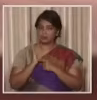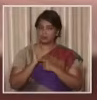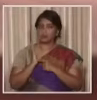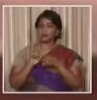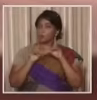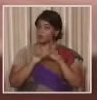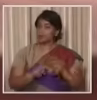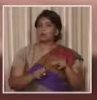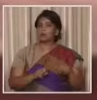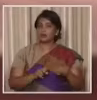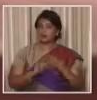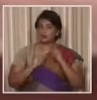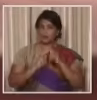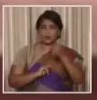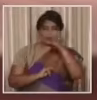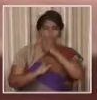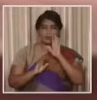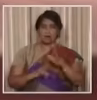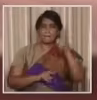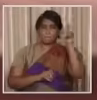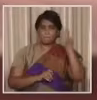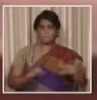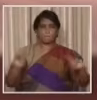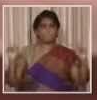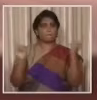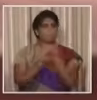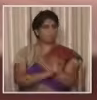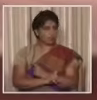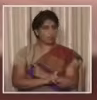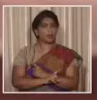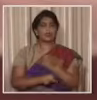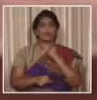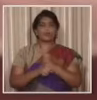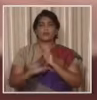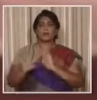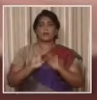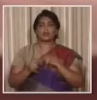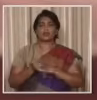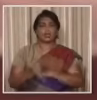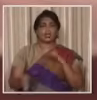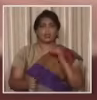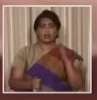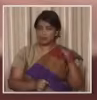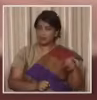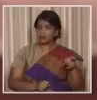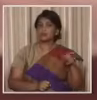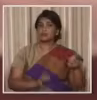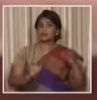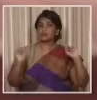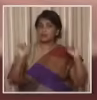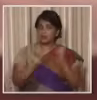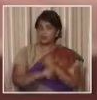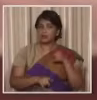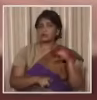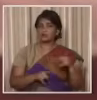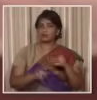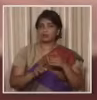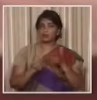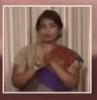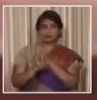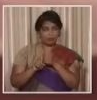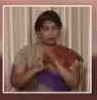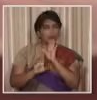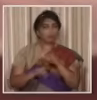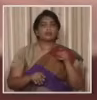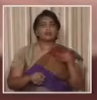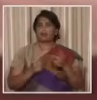kata me maha takari hora weda kara pemanusia ke maru kala tienne raja paripal na lekan tuma itu kata e maru kara peka me hema sudda kara na hatana na garu